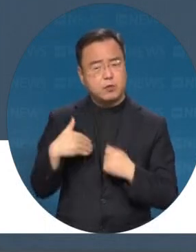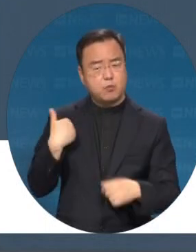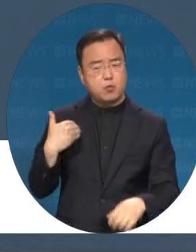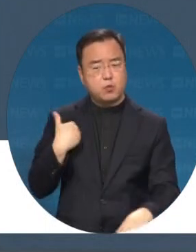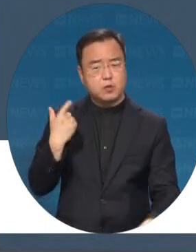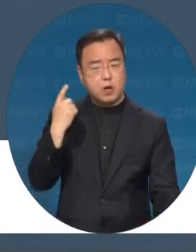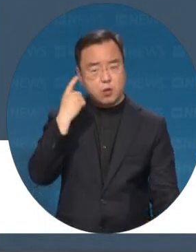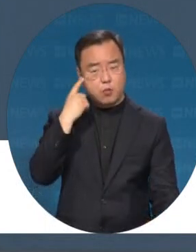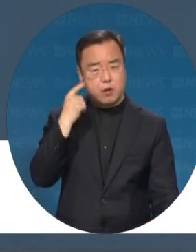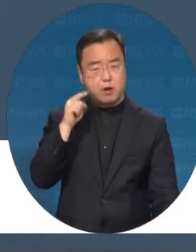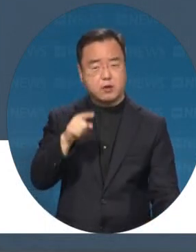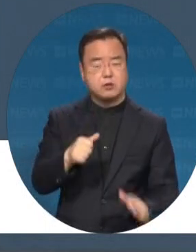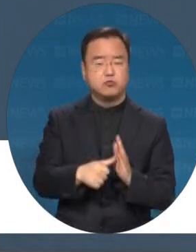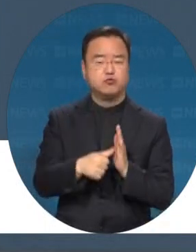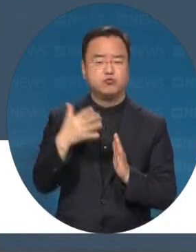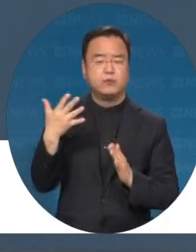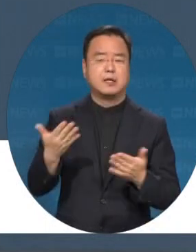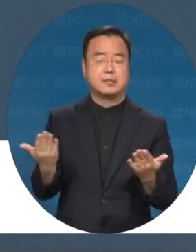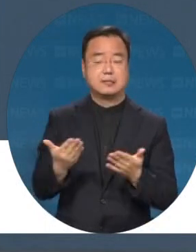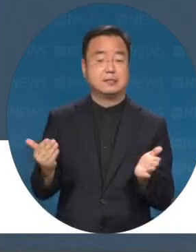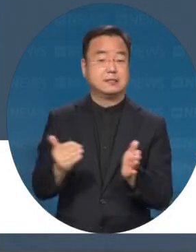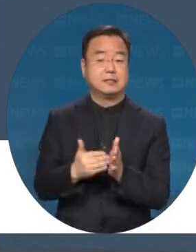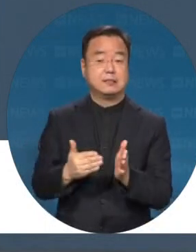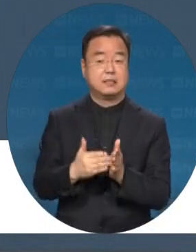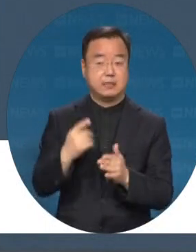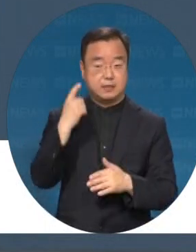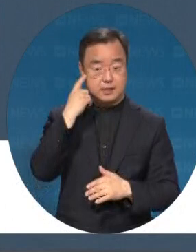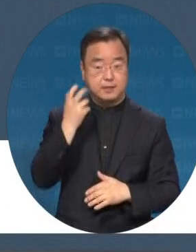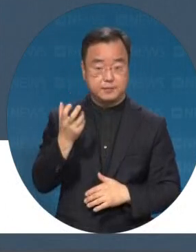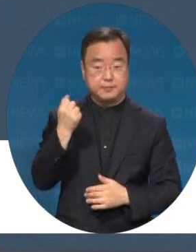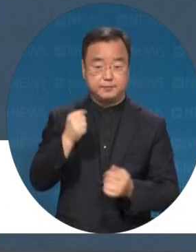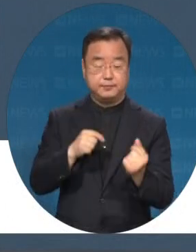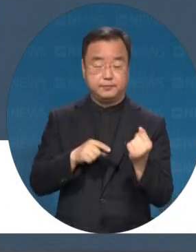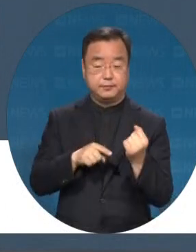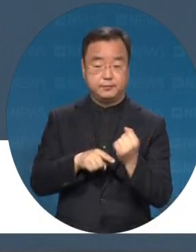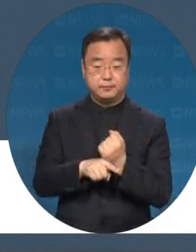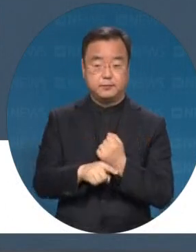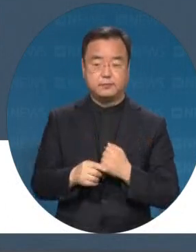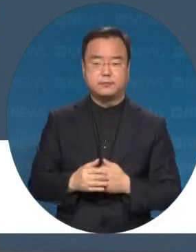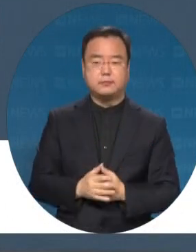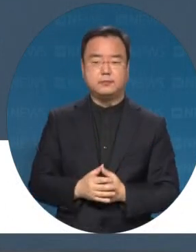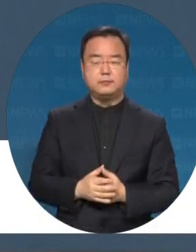그 유명한 것이 다라고 생각하기 때문에 그렇습니다 그래서